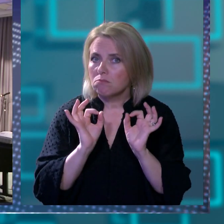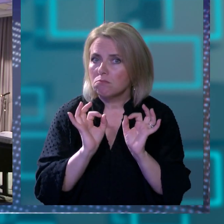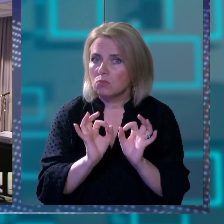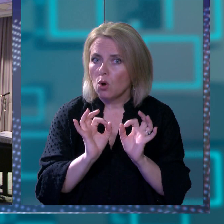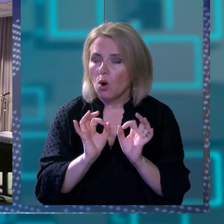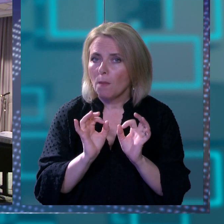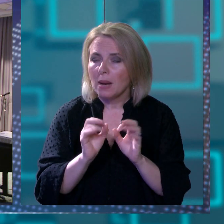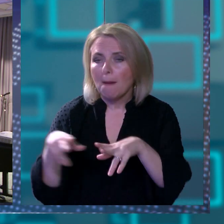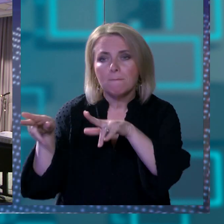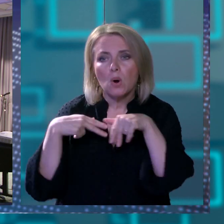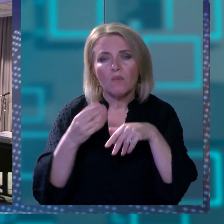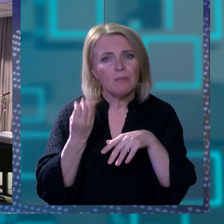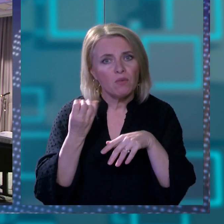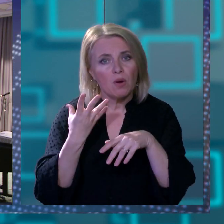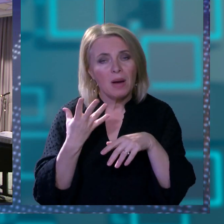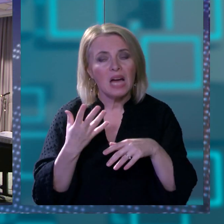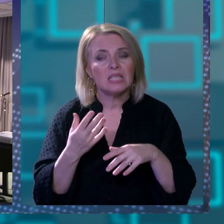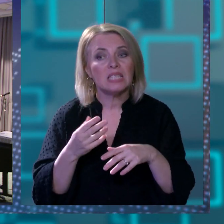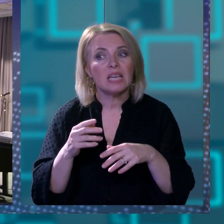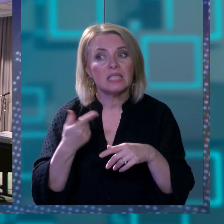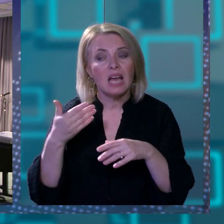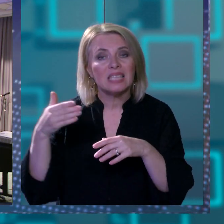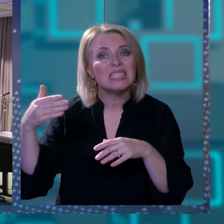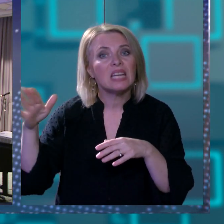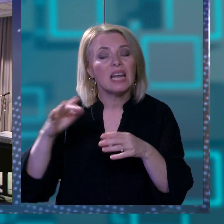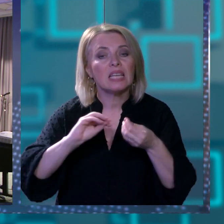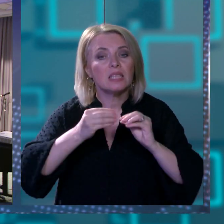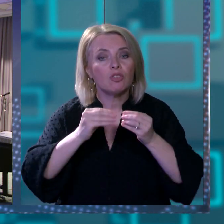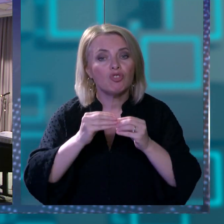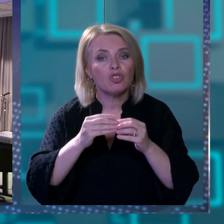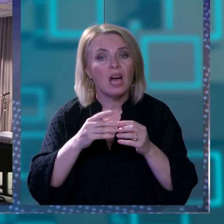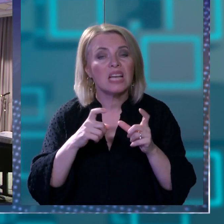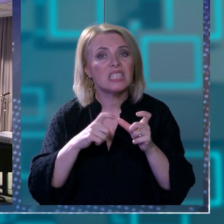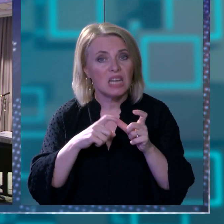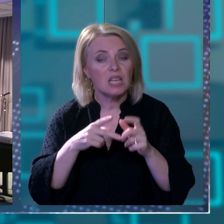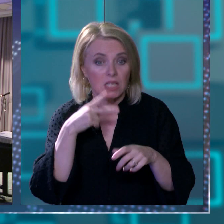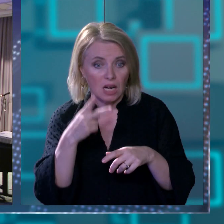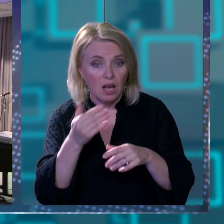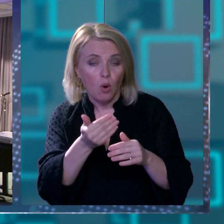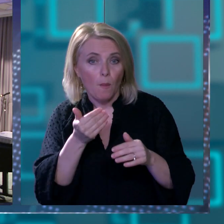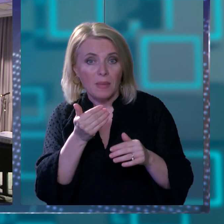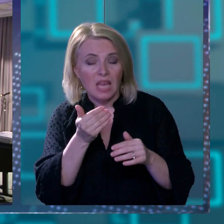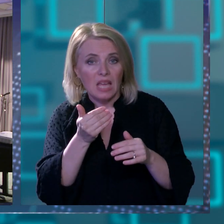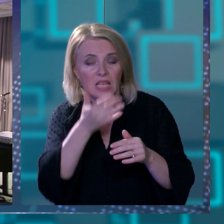vrlo dobra povratna informacija sa emitivnih tržišta gdje stranci stvarno gledaju kako u toj